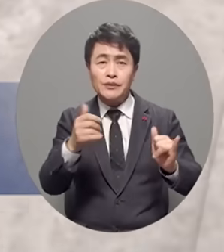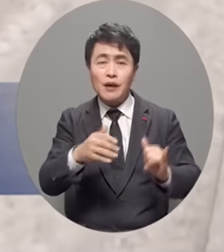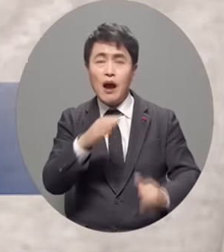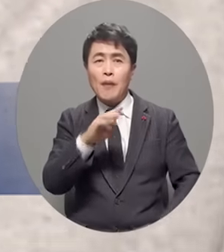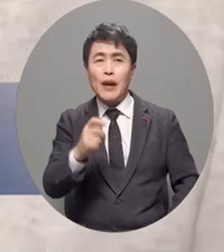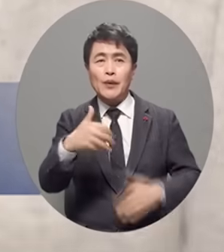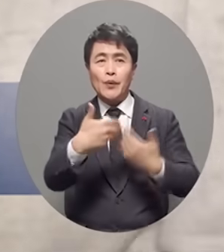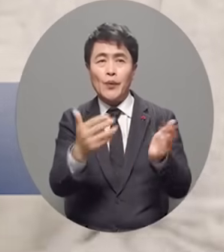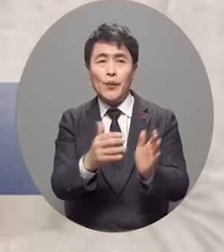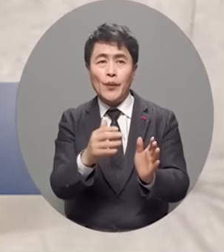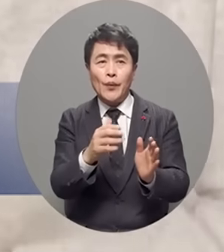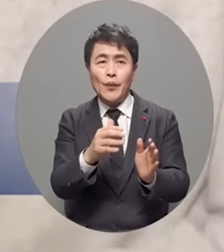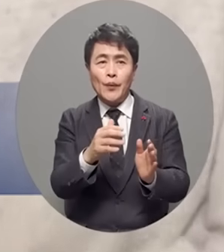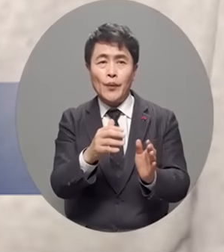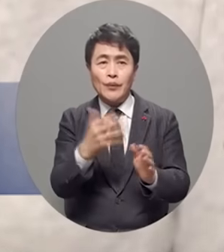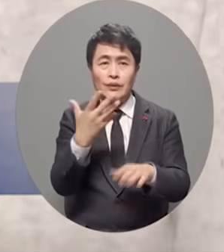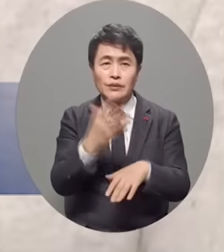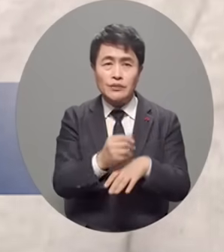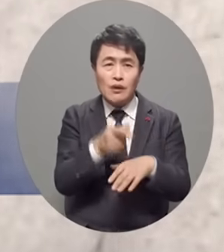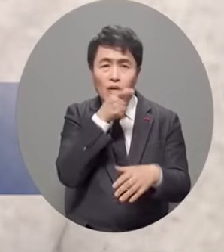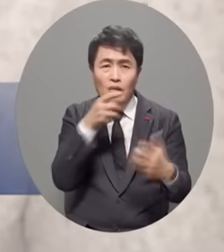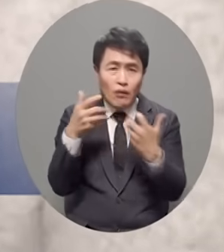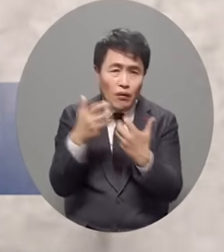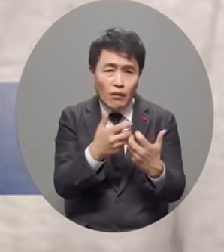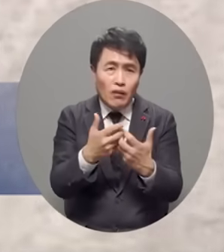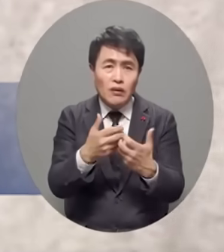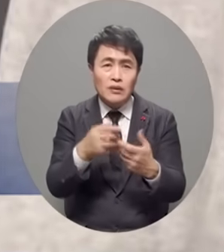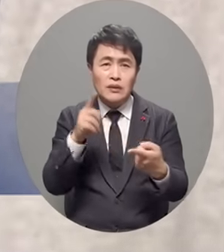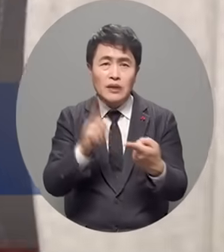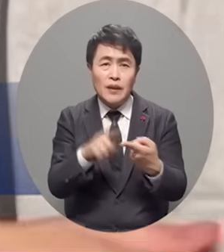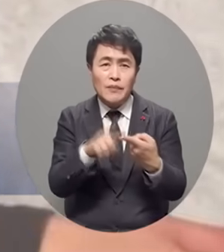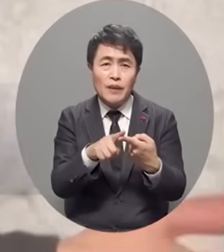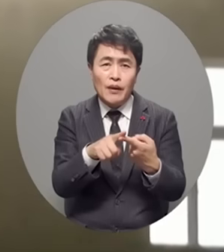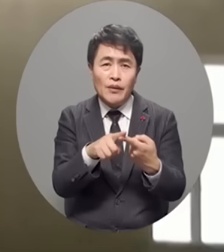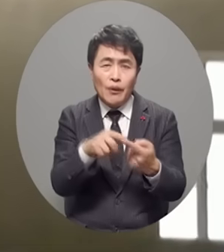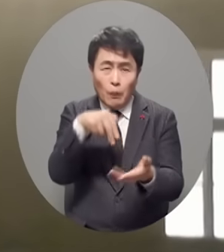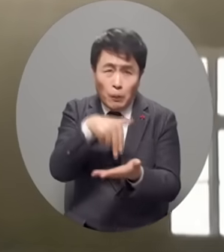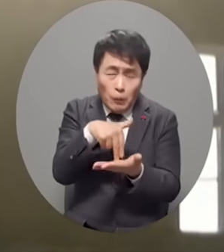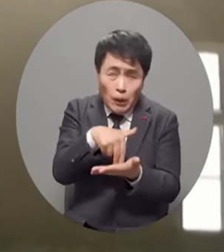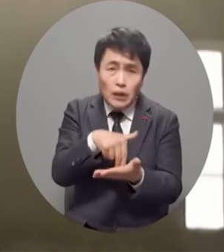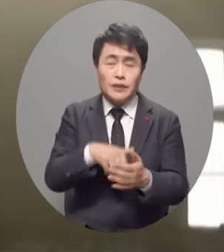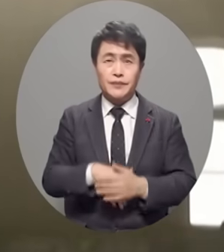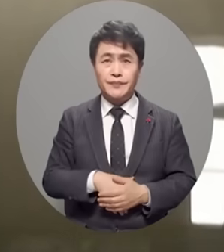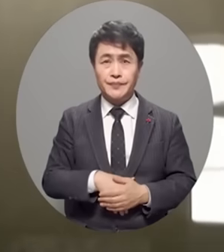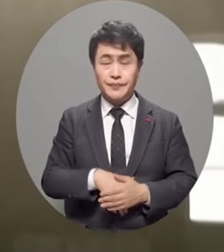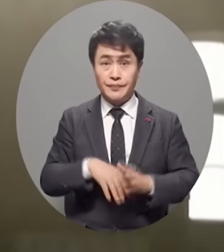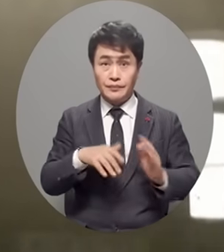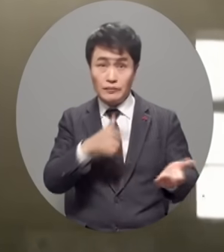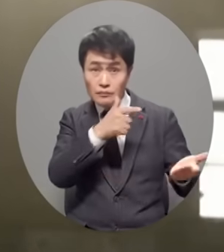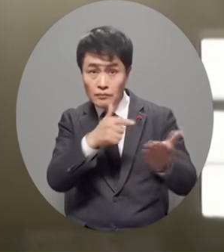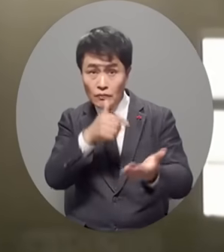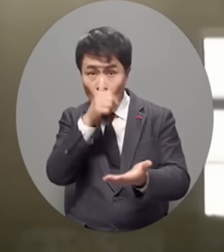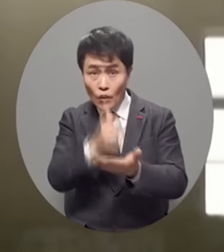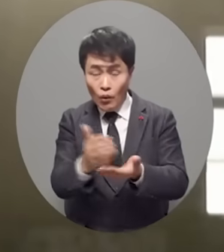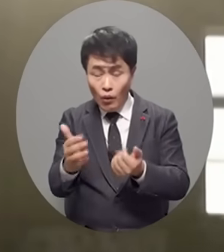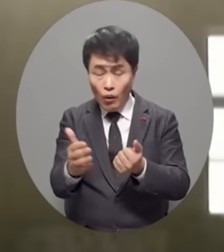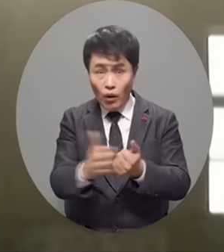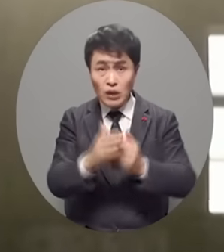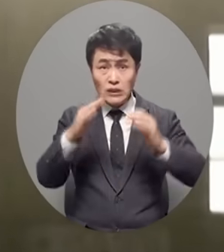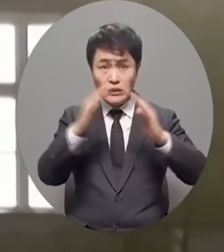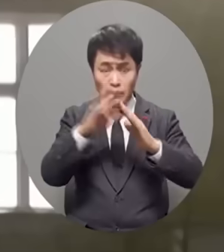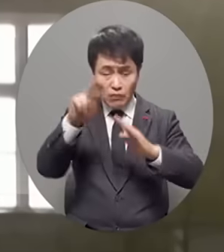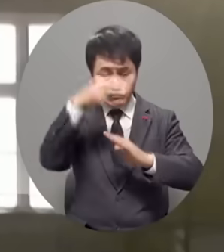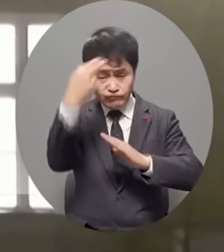mokro, namrzlo nebo pršelo a stáli nahoře na tom parapetu všichni. 총격범은 범행 뒤 건물 지붕에서